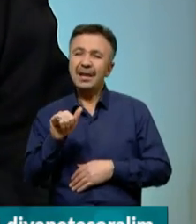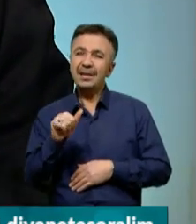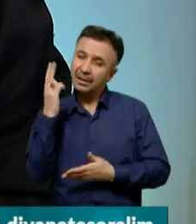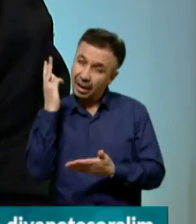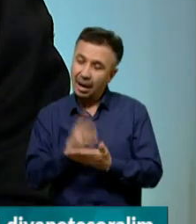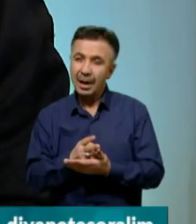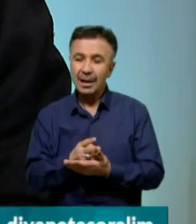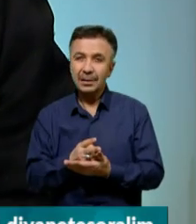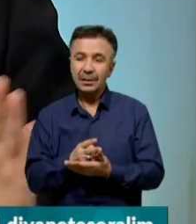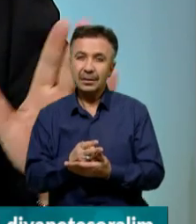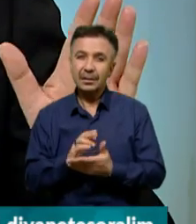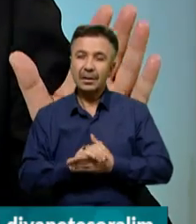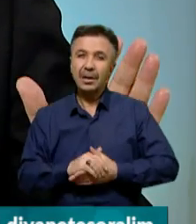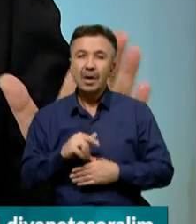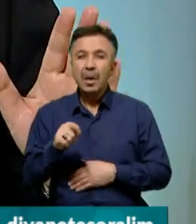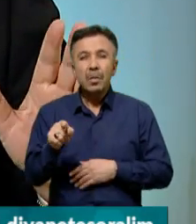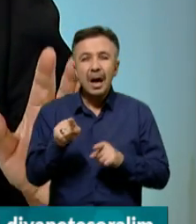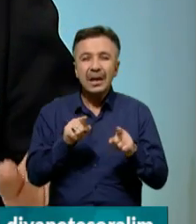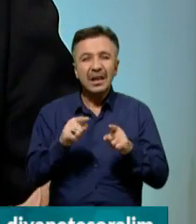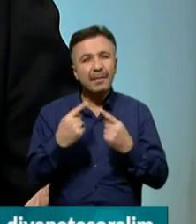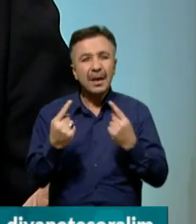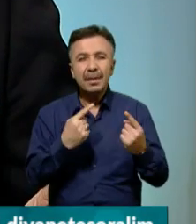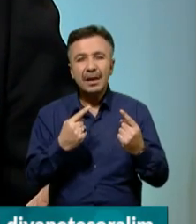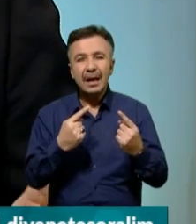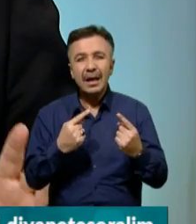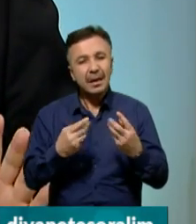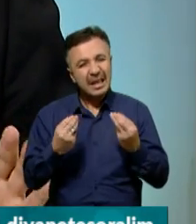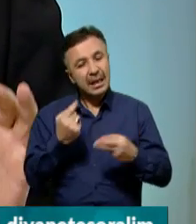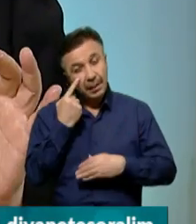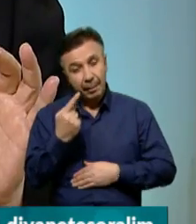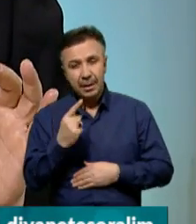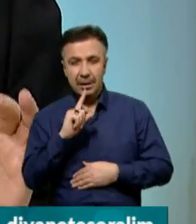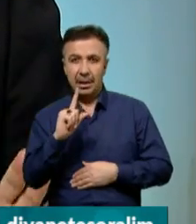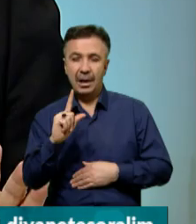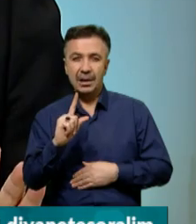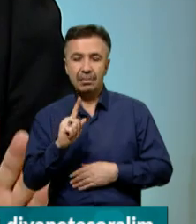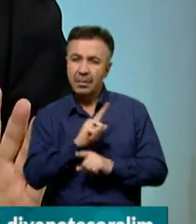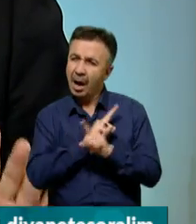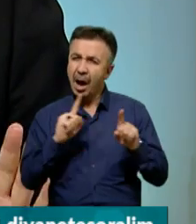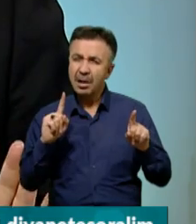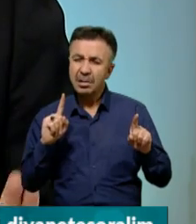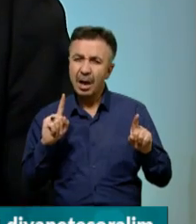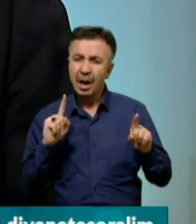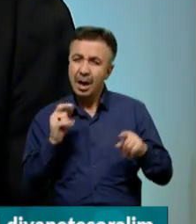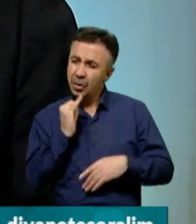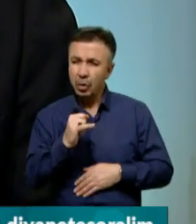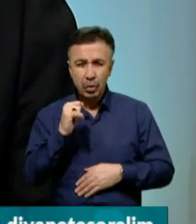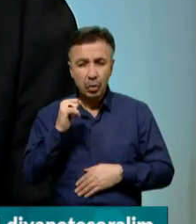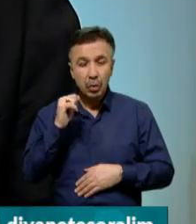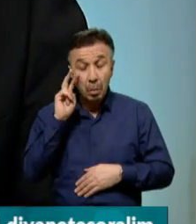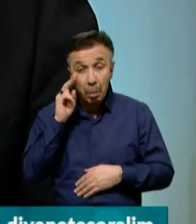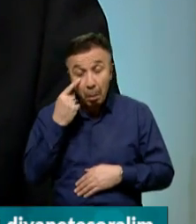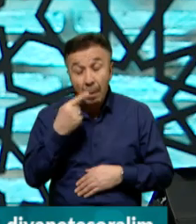İçtihadi meselelerde her taraf birbirine hoşgörüyle bakmalı. Asla asık suratta veya kem gözle bakmamalıdır.